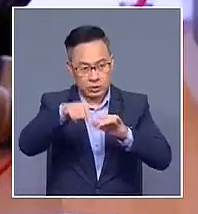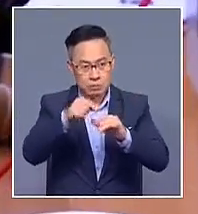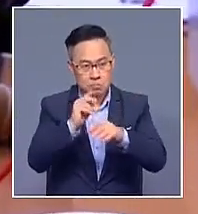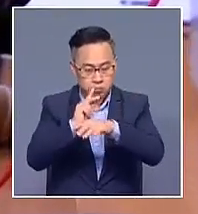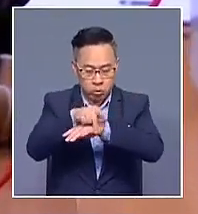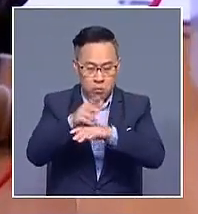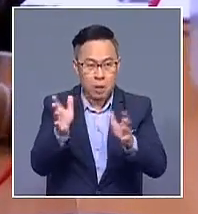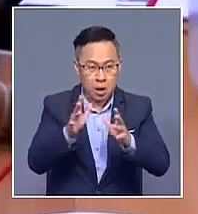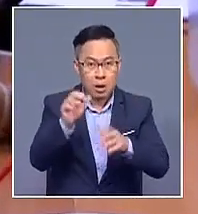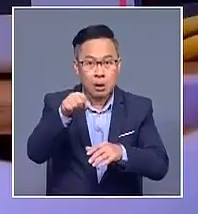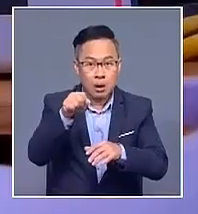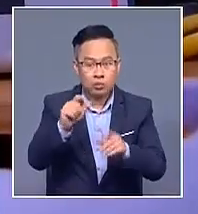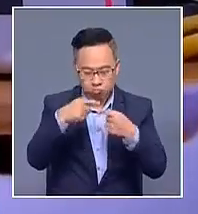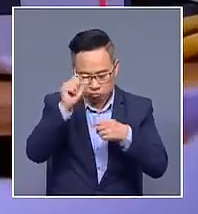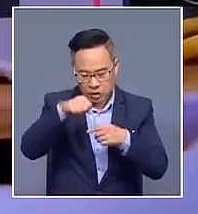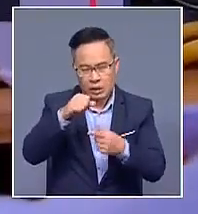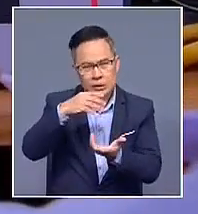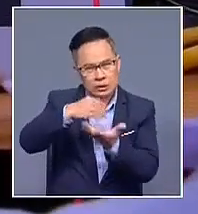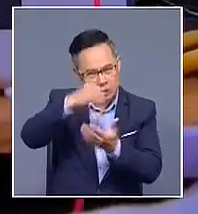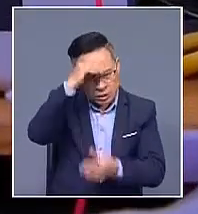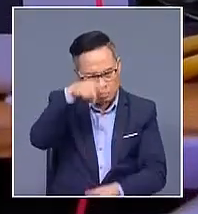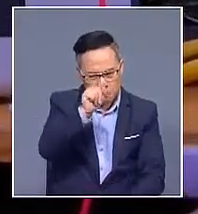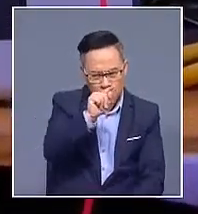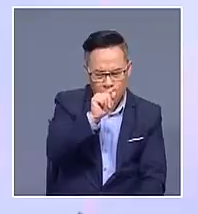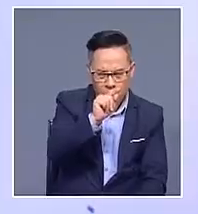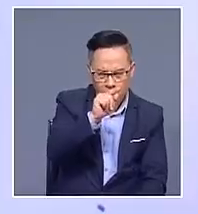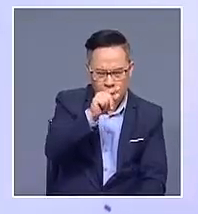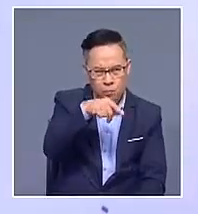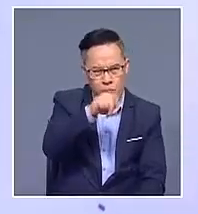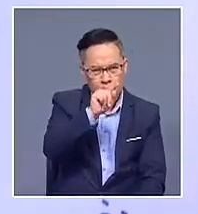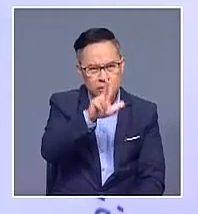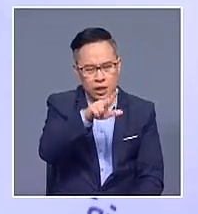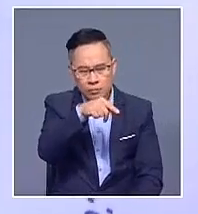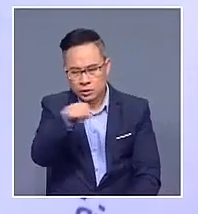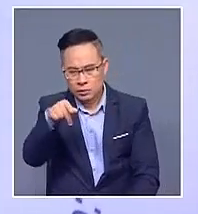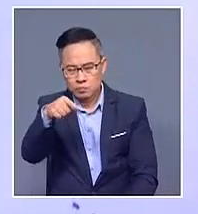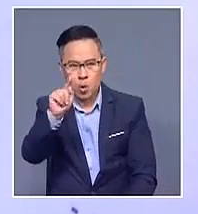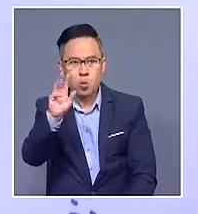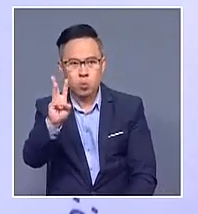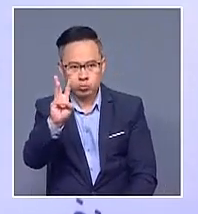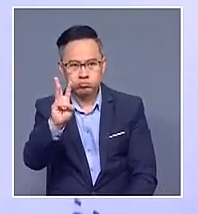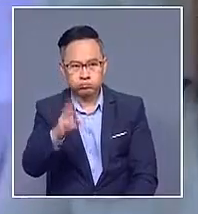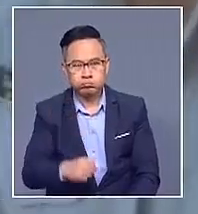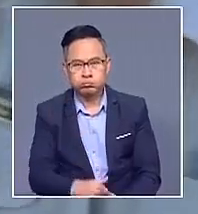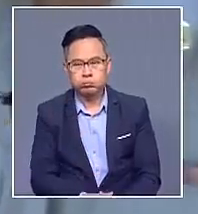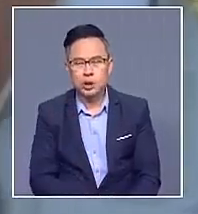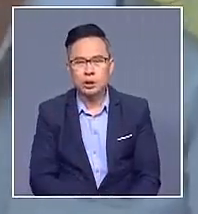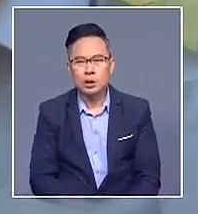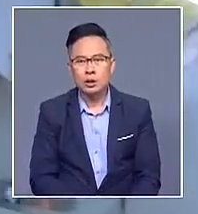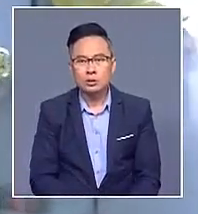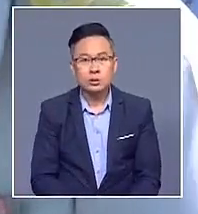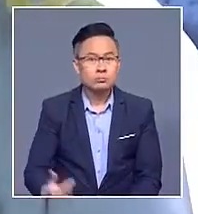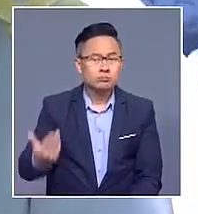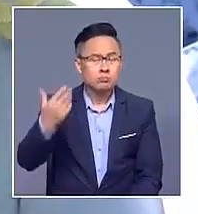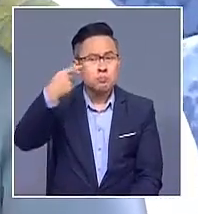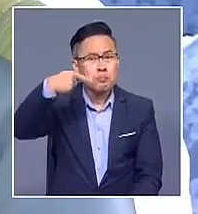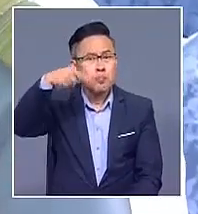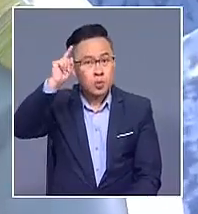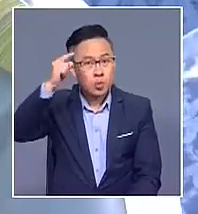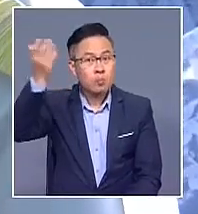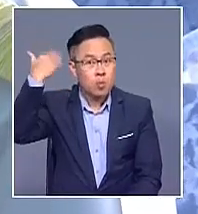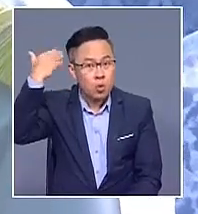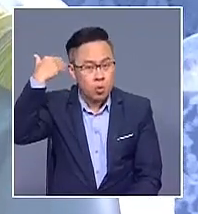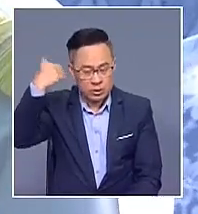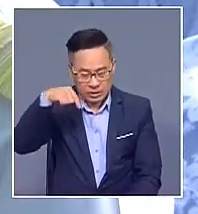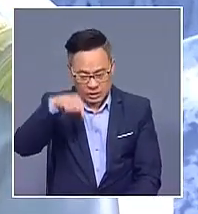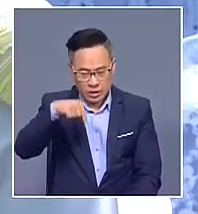ด็กๆป.3ถึงป.6ผลมันเป็นยังไงบ้างคะปัจจุบันนี ้ประโยชน์ที่ได้รับนะคะ ใช่ค่ะ จากเดิมเนี่ยโรงเรียนนี้เป็นโรง